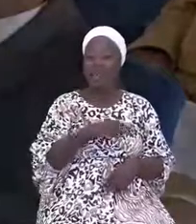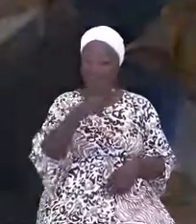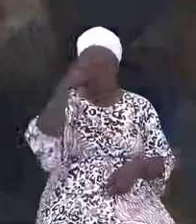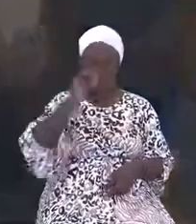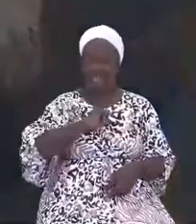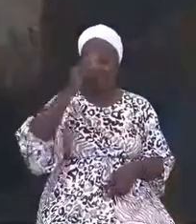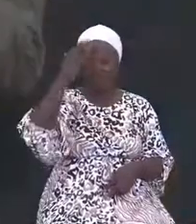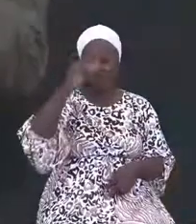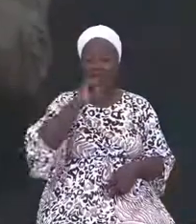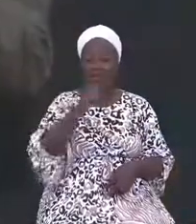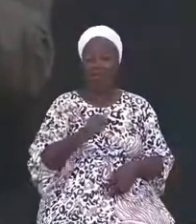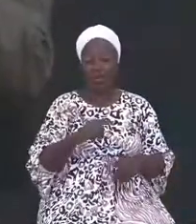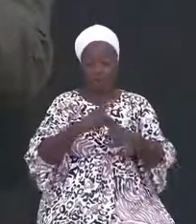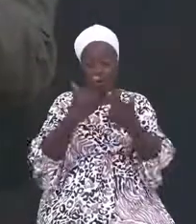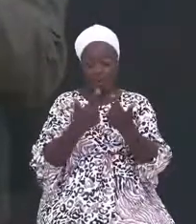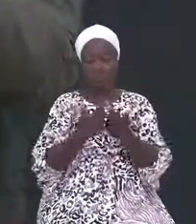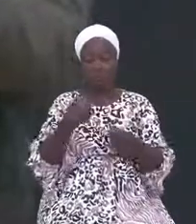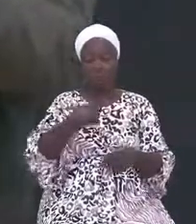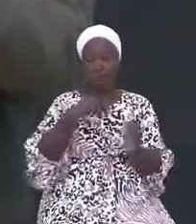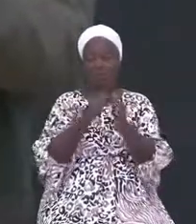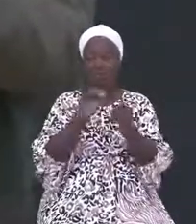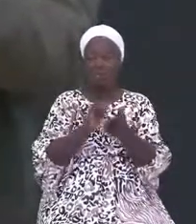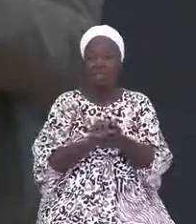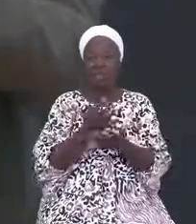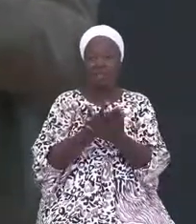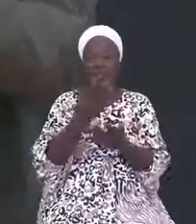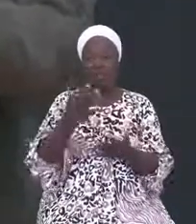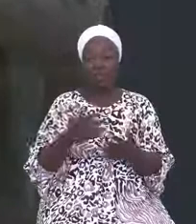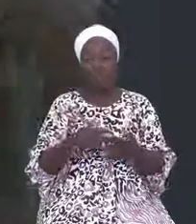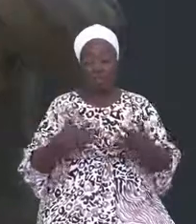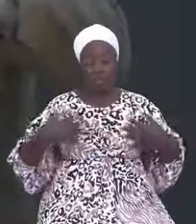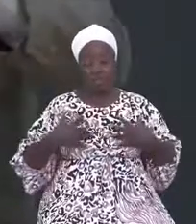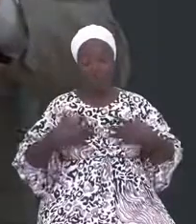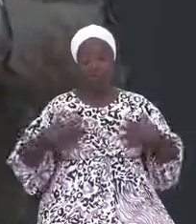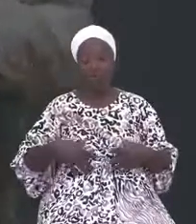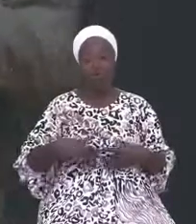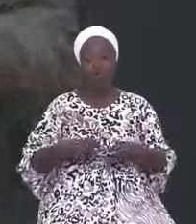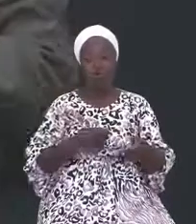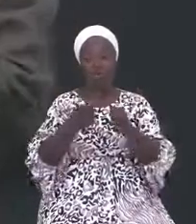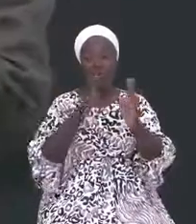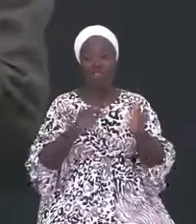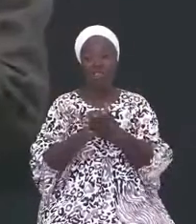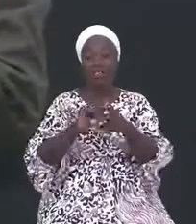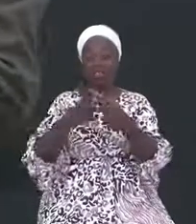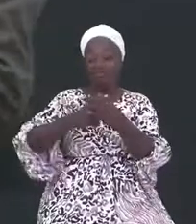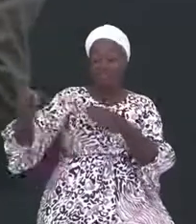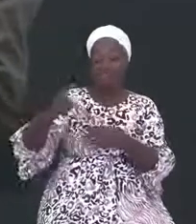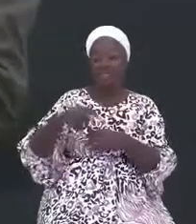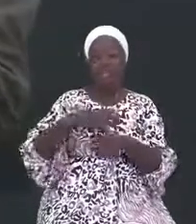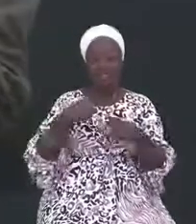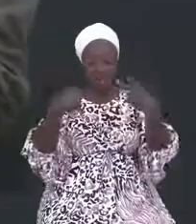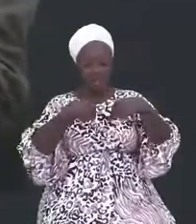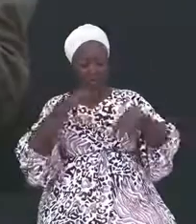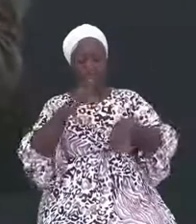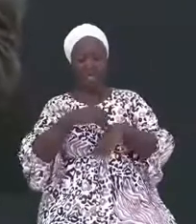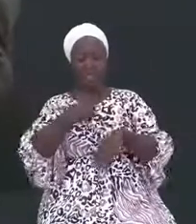me classer avec cet homme riche qui a fui. Il me regarde par amour. Il me